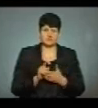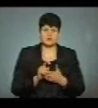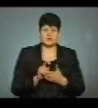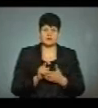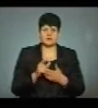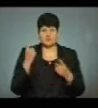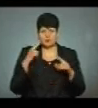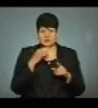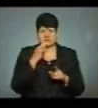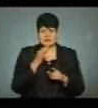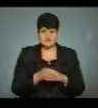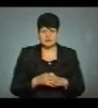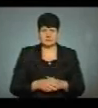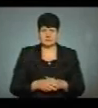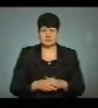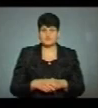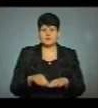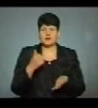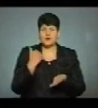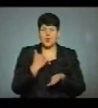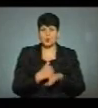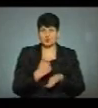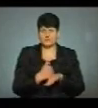фінансова та творча звітність. Головними